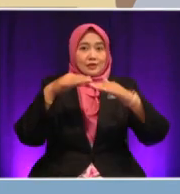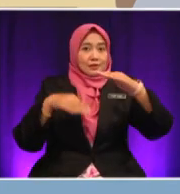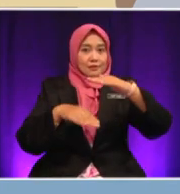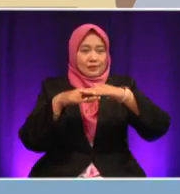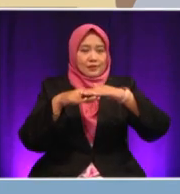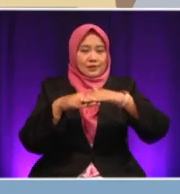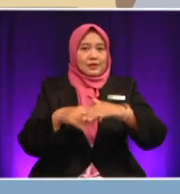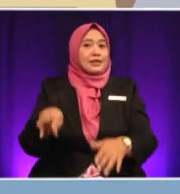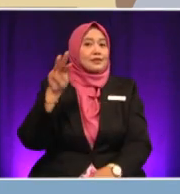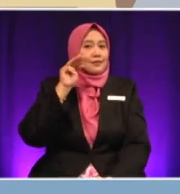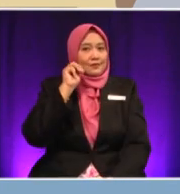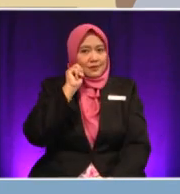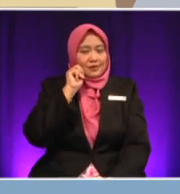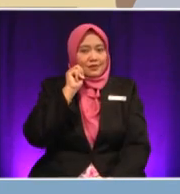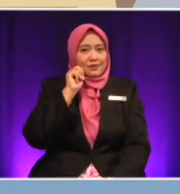azma